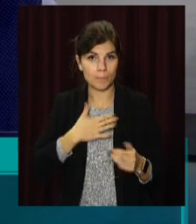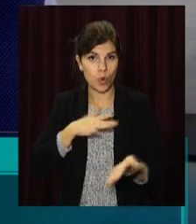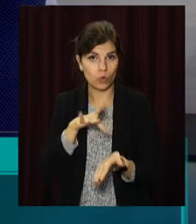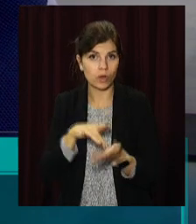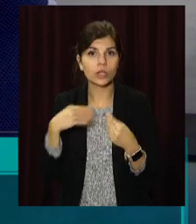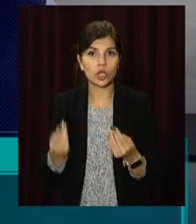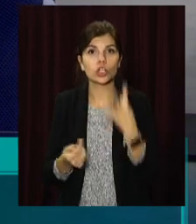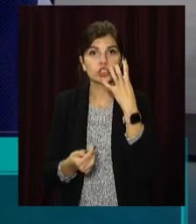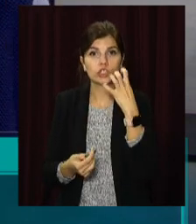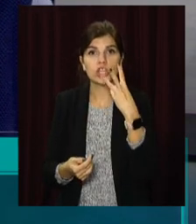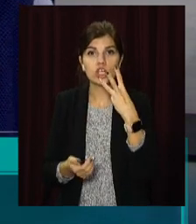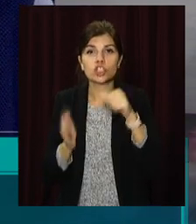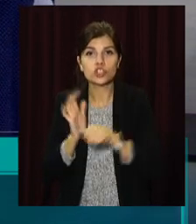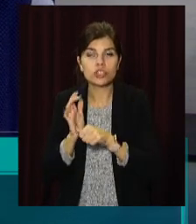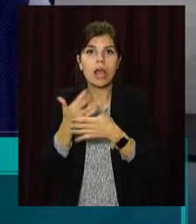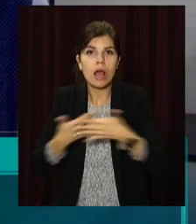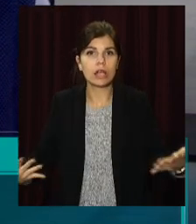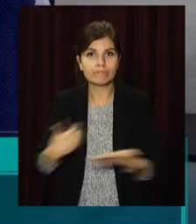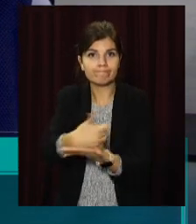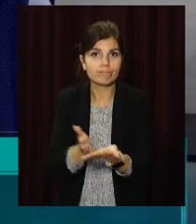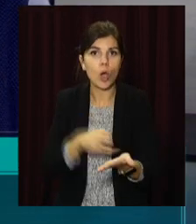далі працювати над нашими питаннями.